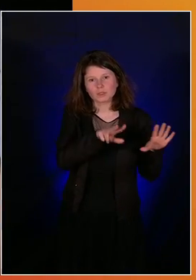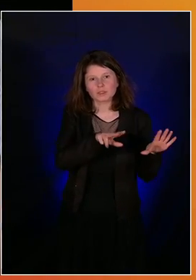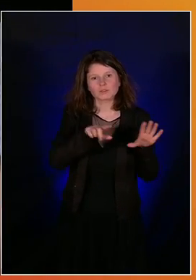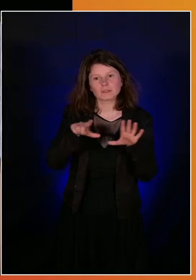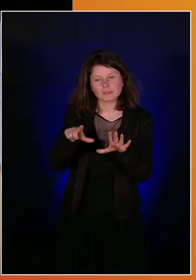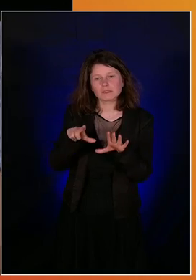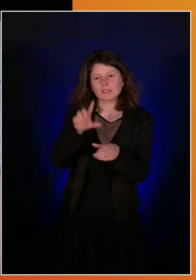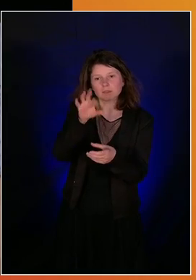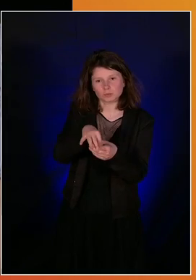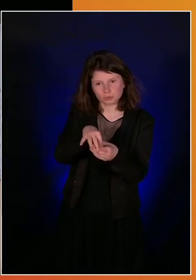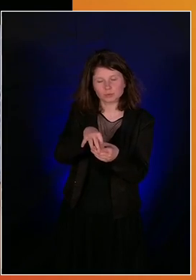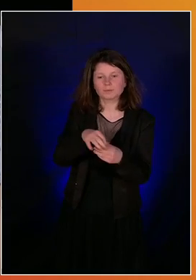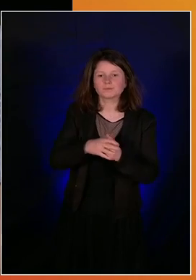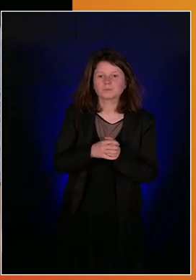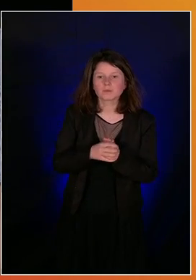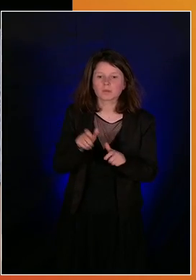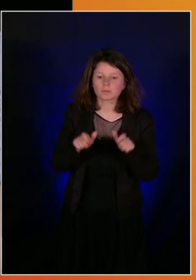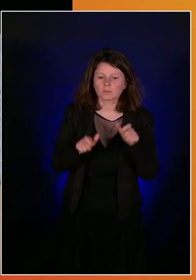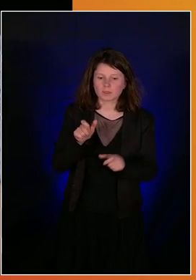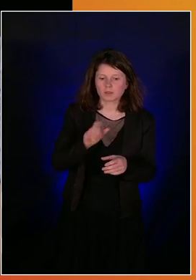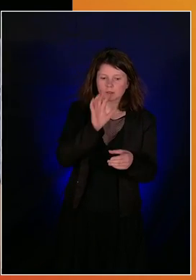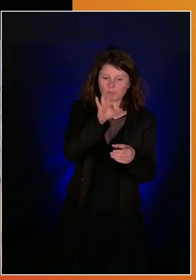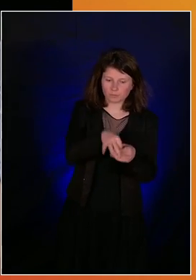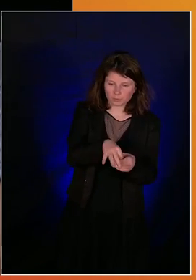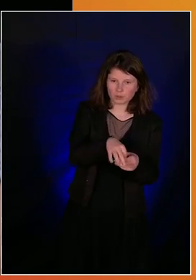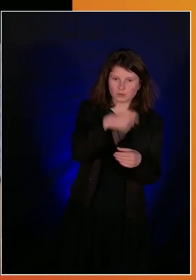nombre de suffrages exprimés est de